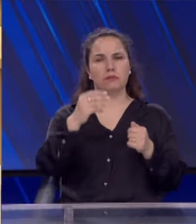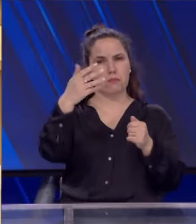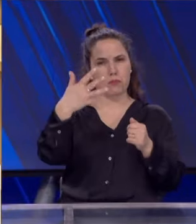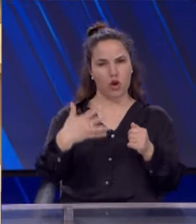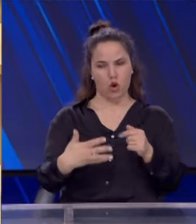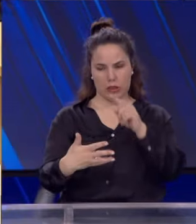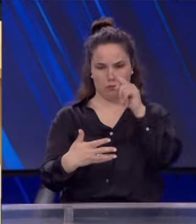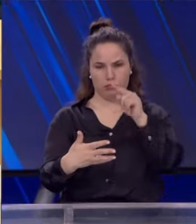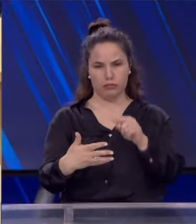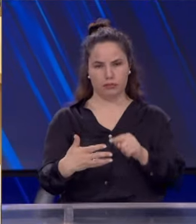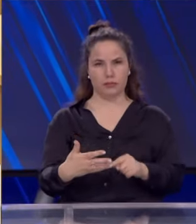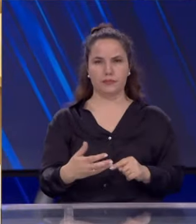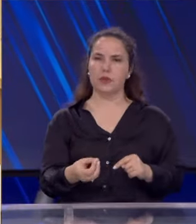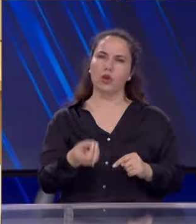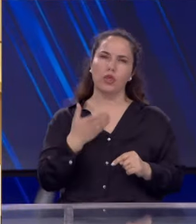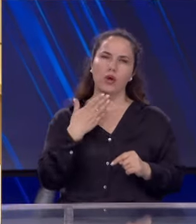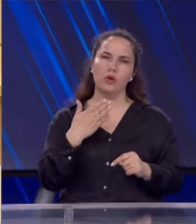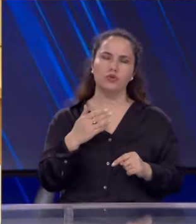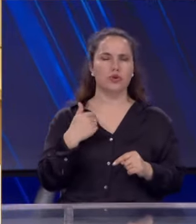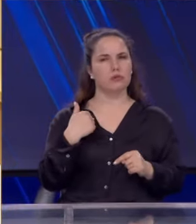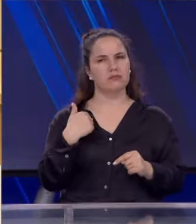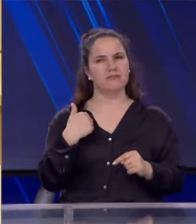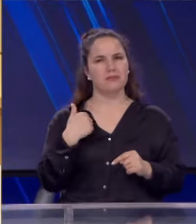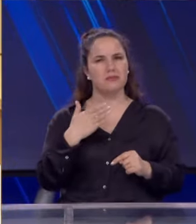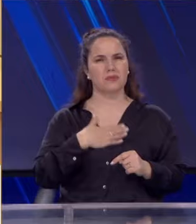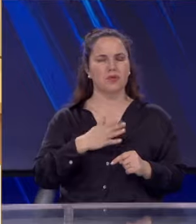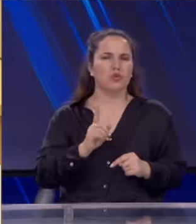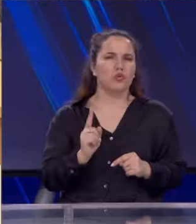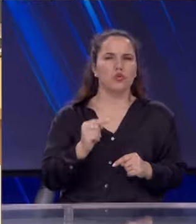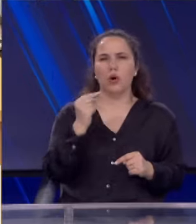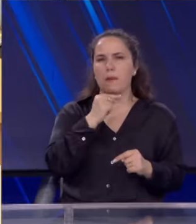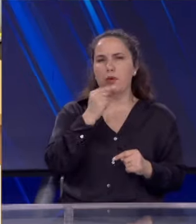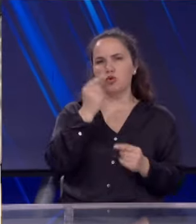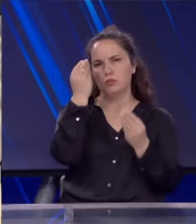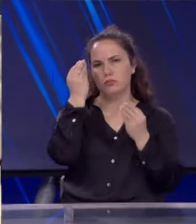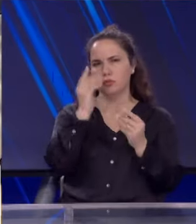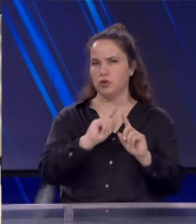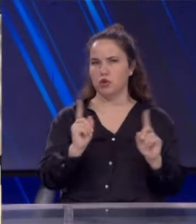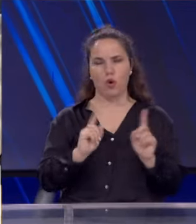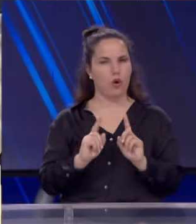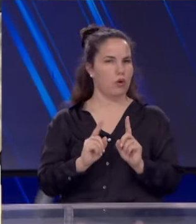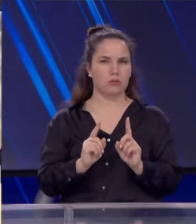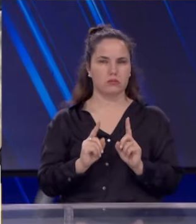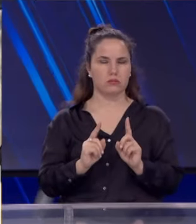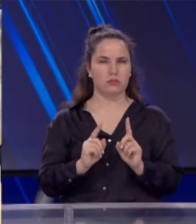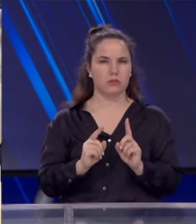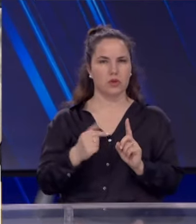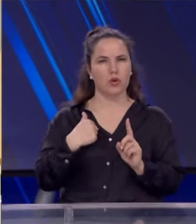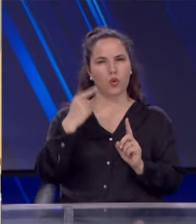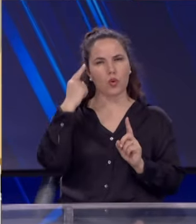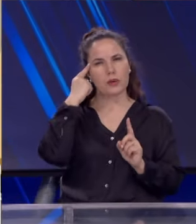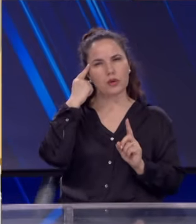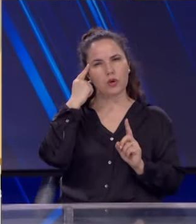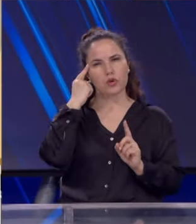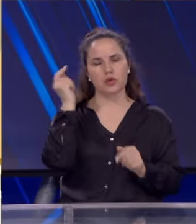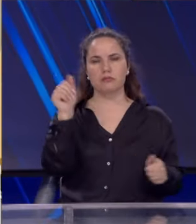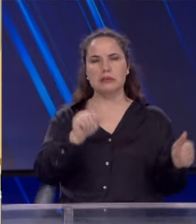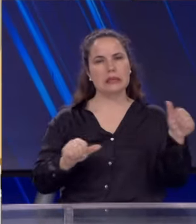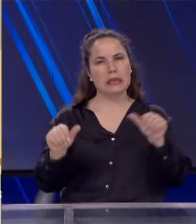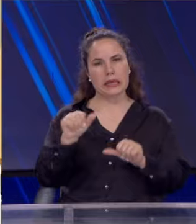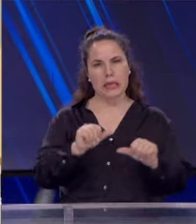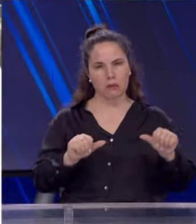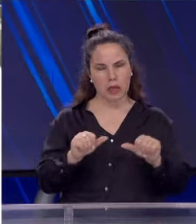Hemaj, nxënës në gjimnazin Andon Zakoçajupi në kryeqytet, nuk nguron të ndjek pasionin e tij. Mendoj që studioj për kimin e përgjithshme